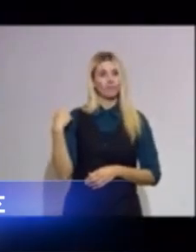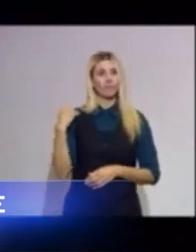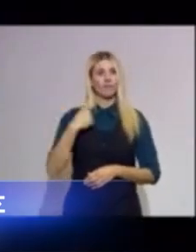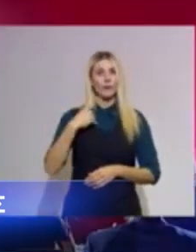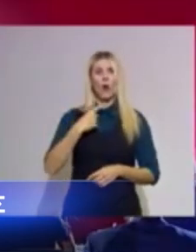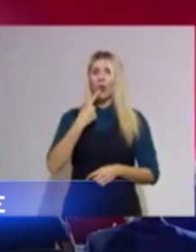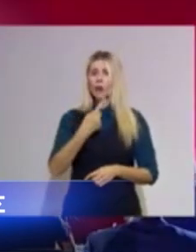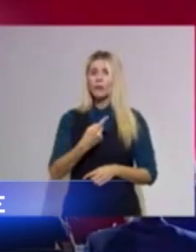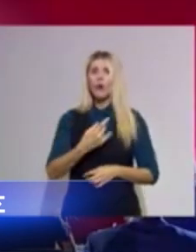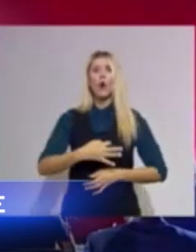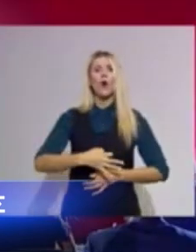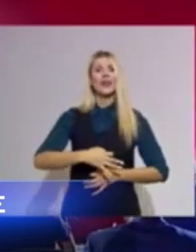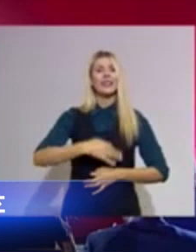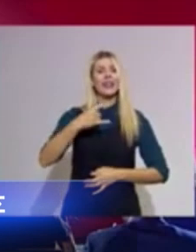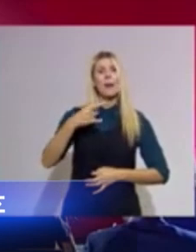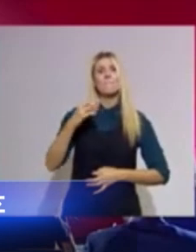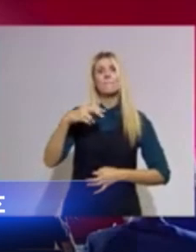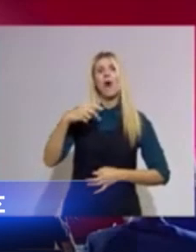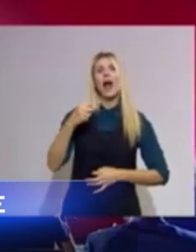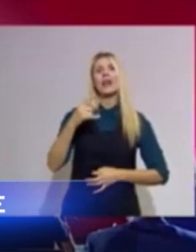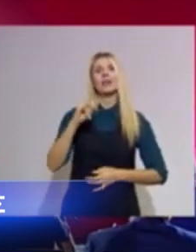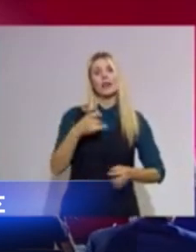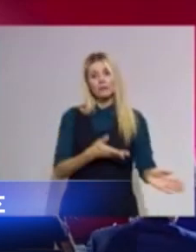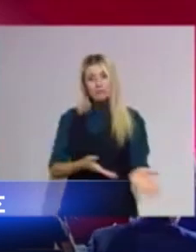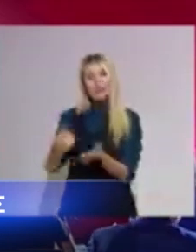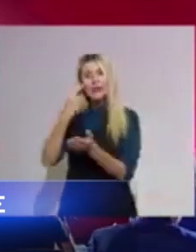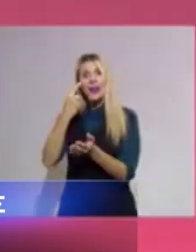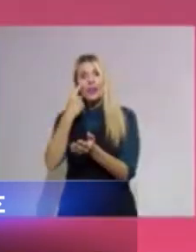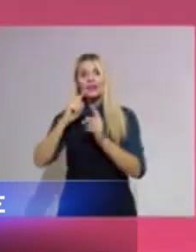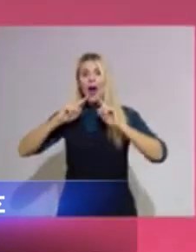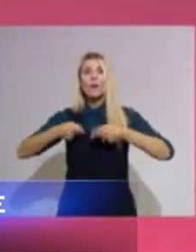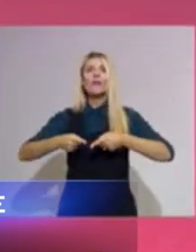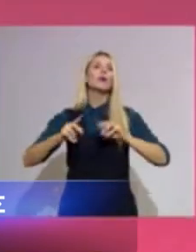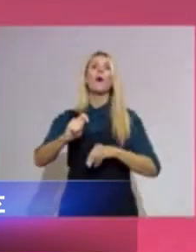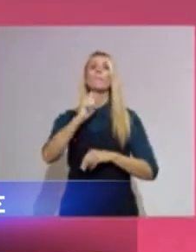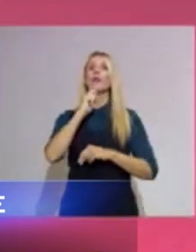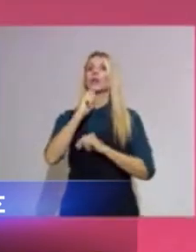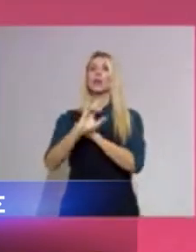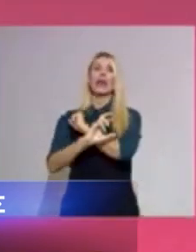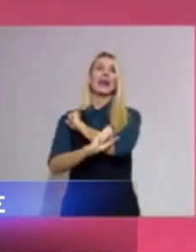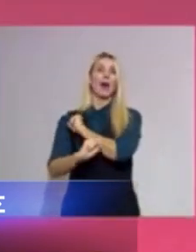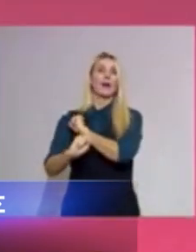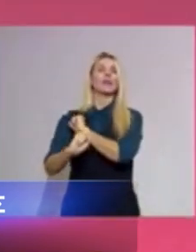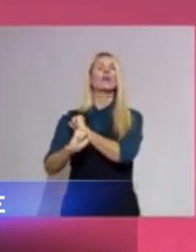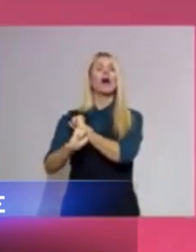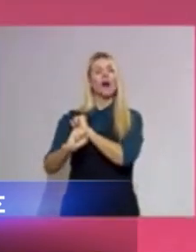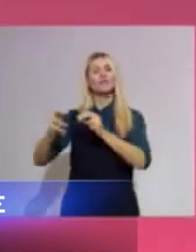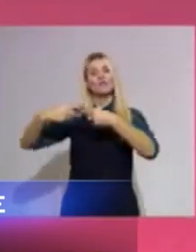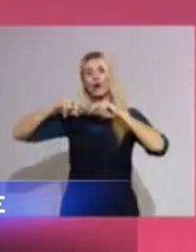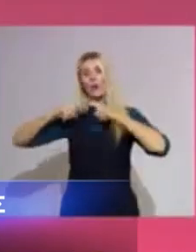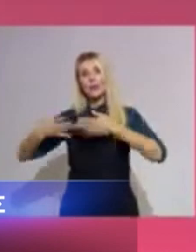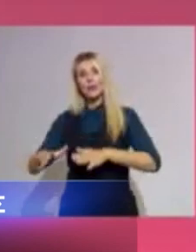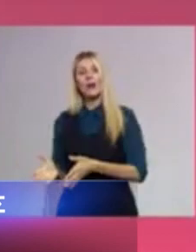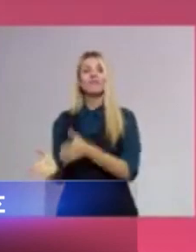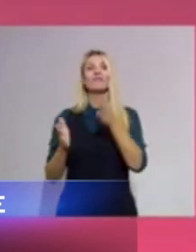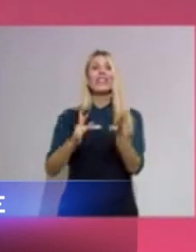σας παραπέμψω, κύριε Μπολάκη, στις αποφάσεις των συλλογικών οργάνων, δηλαδή στην απόφαση της πολιτικής γραμματείας που το συζήτησα από αυτό, στην απόφαση της